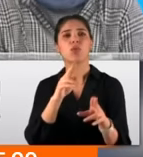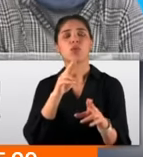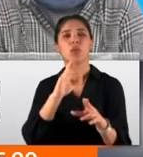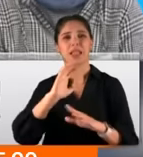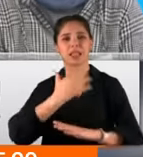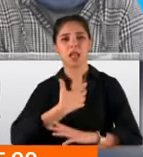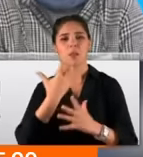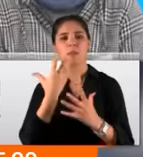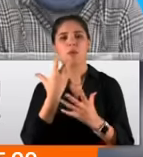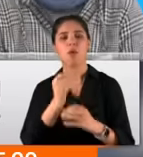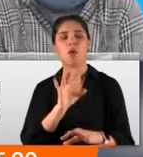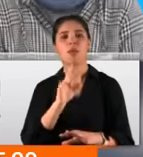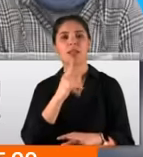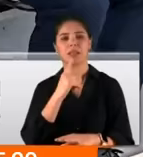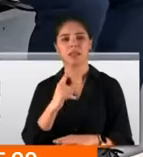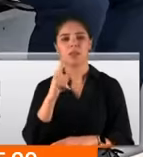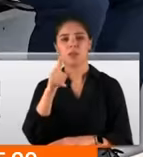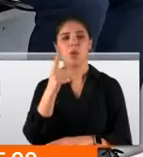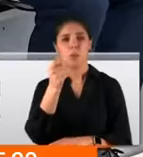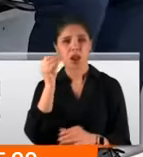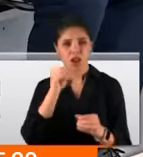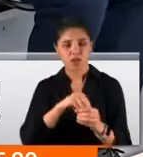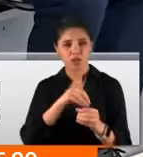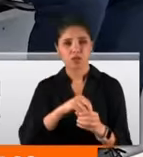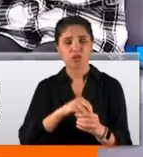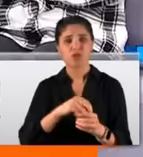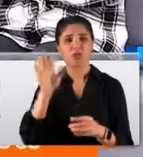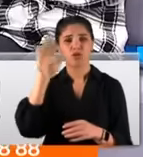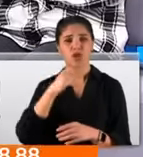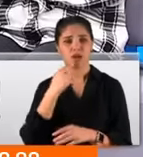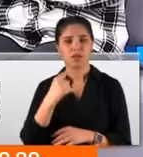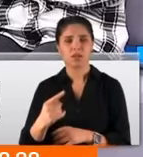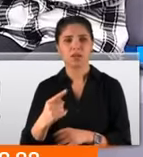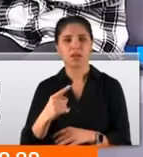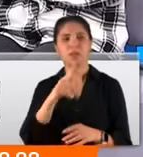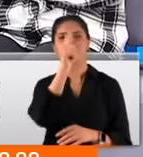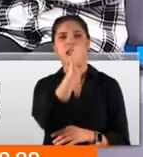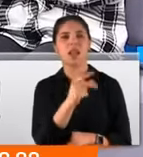para için mi beni çağırdınız dediğini duymuş. Lale Koç itiraf etti. Diyor ki